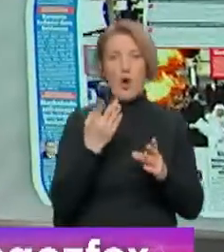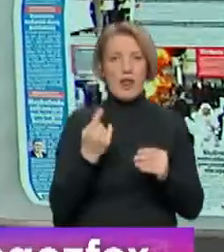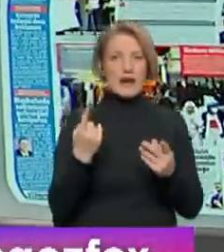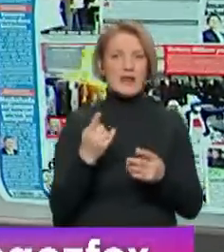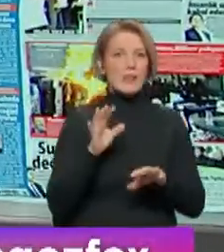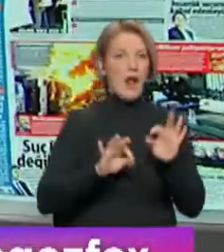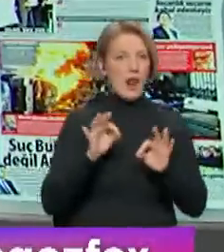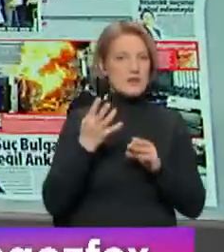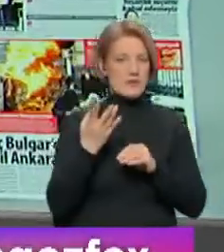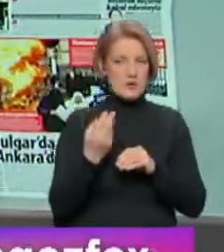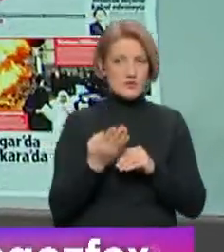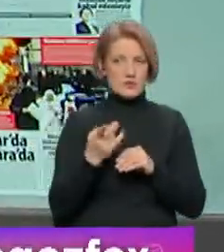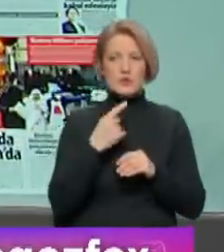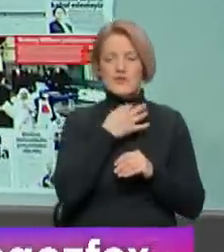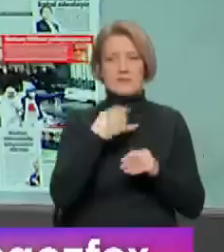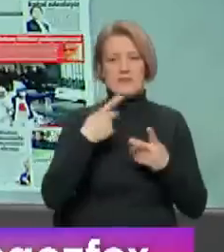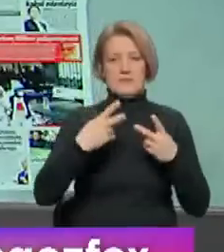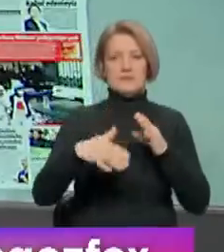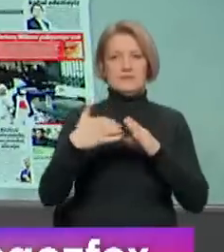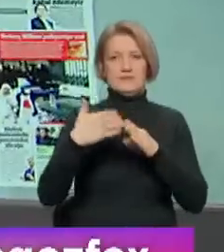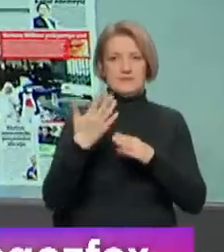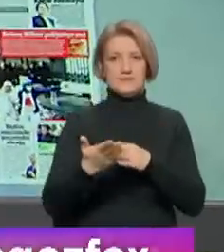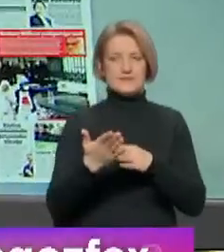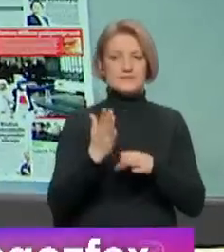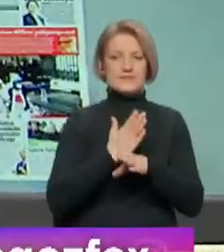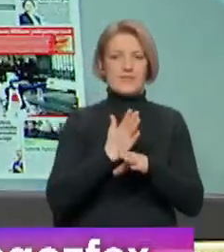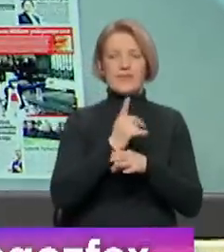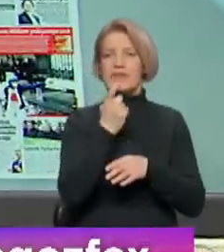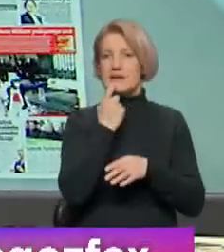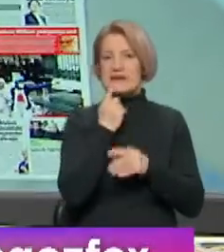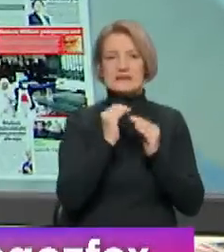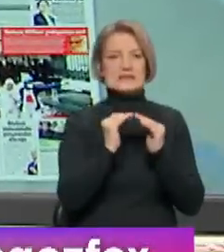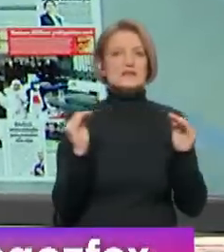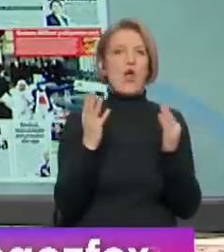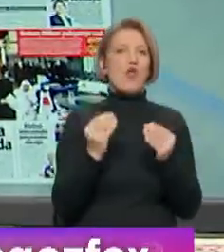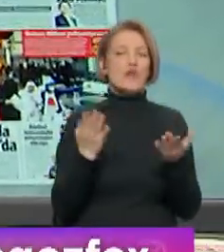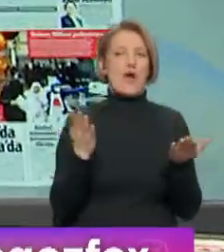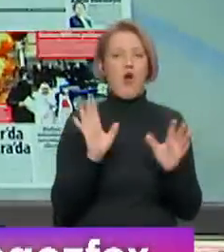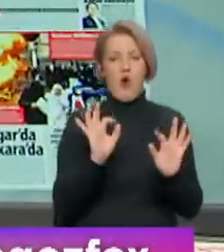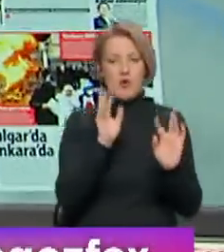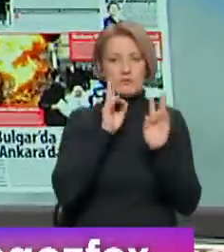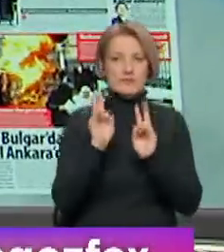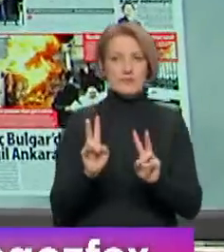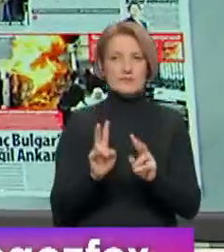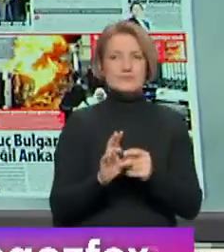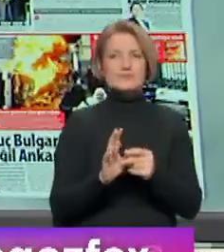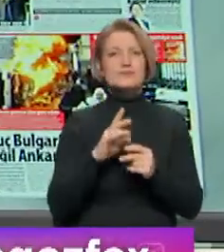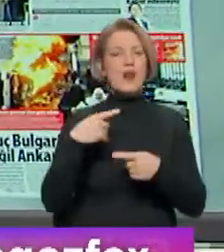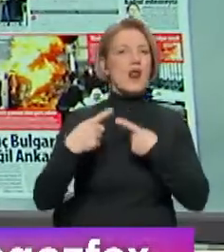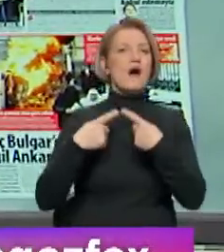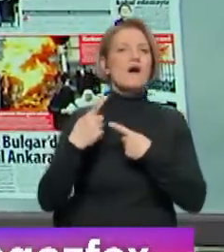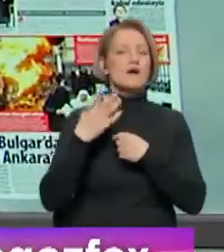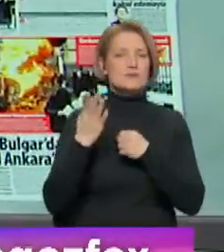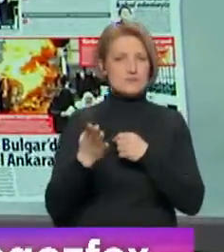değerlendirir misiniz onu da Lütfen bize yazın gönderin Çünkü bir yaş sınırı olacak Hani öyle gözüküyor ya kulislerde